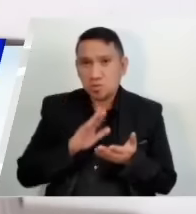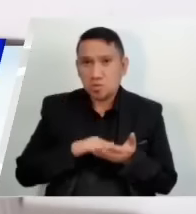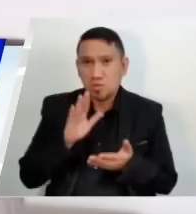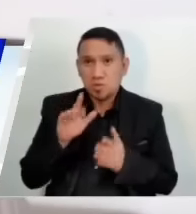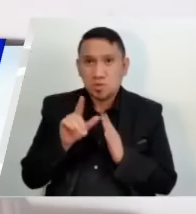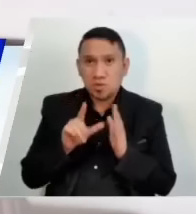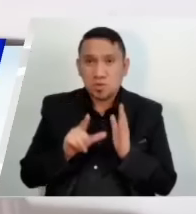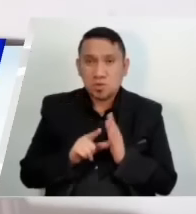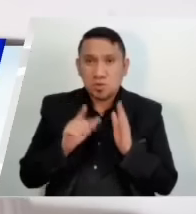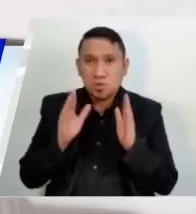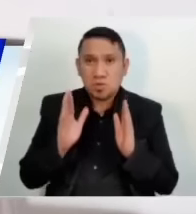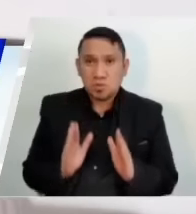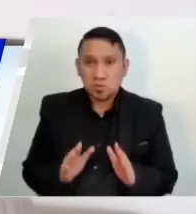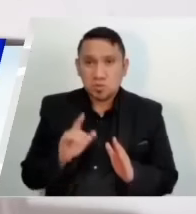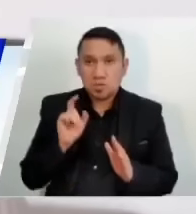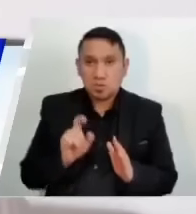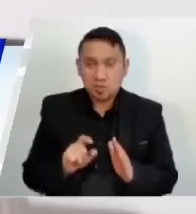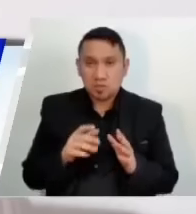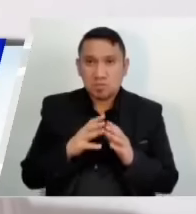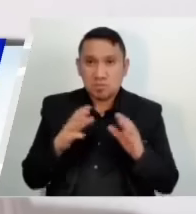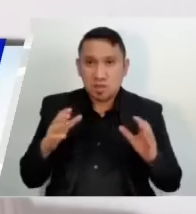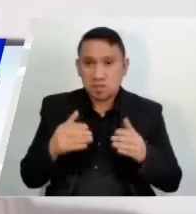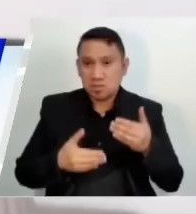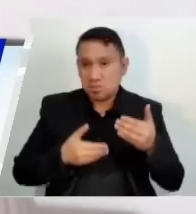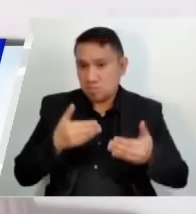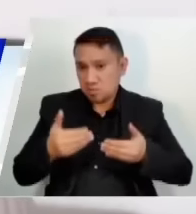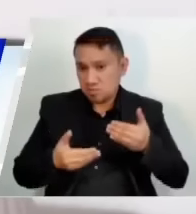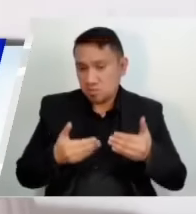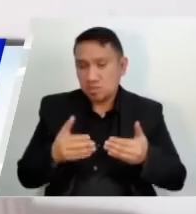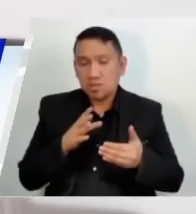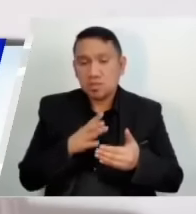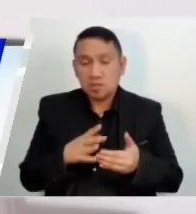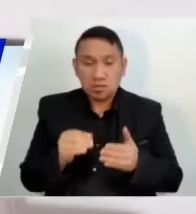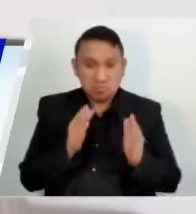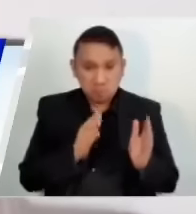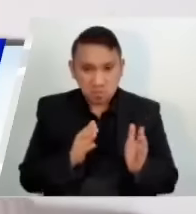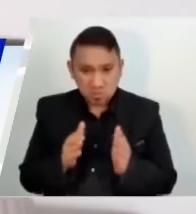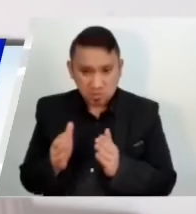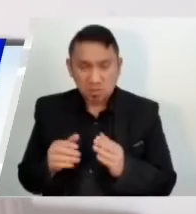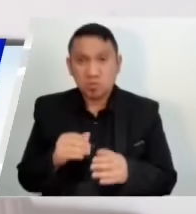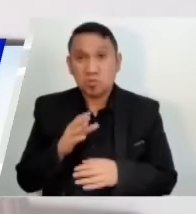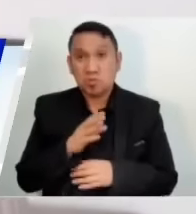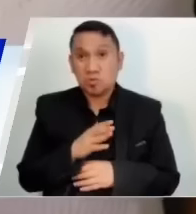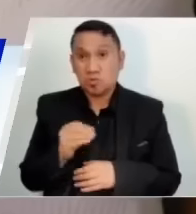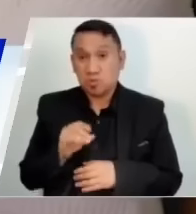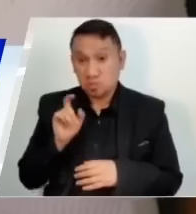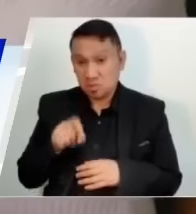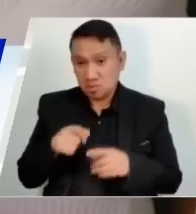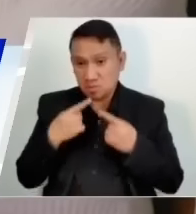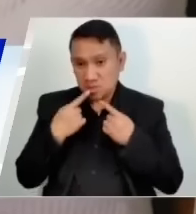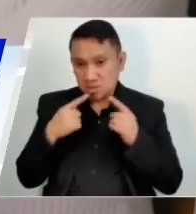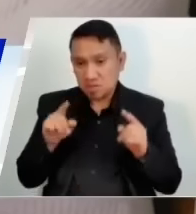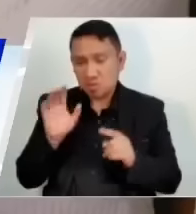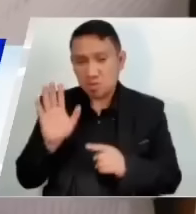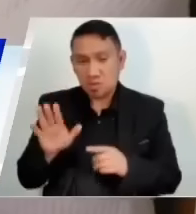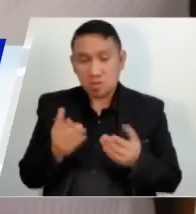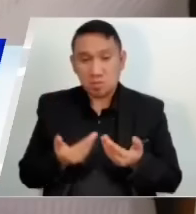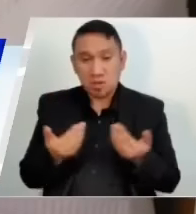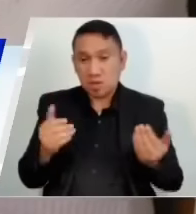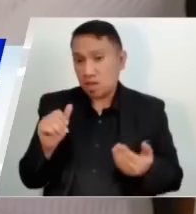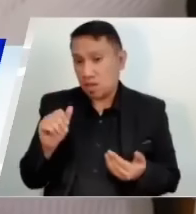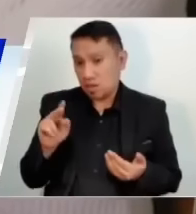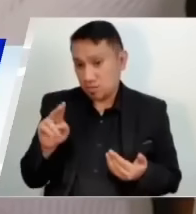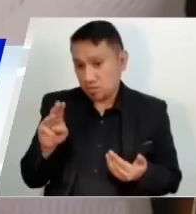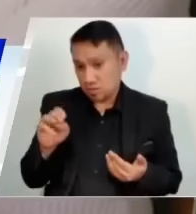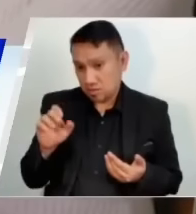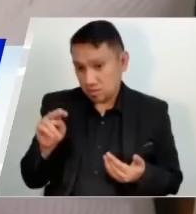much preparation, so much has to be done para ma-successful yung annulment petition mo. Ang kalakaran sa mga legit